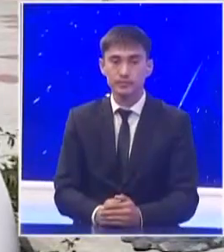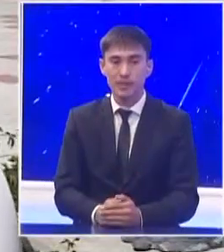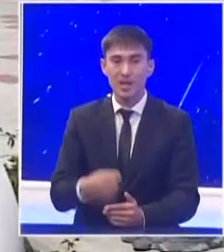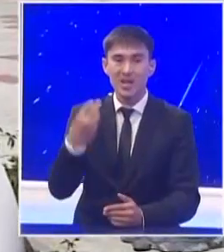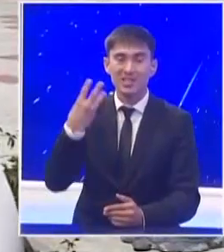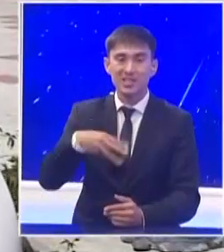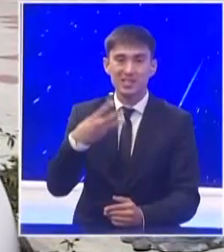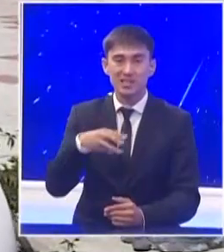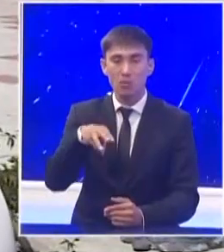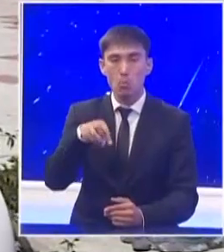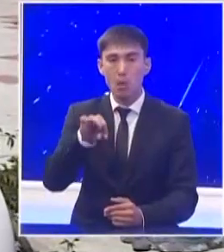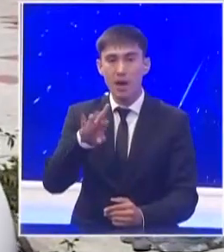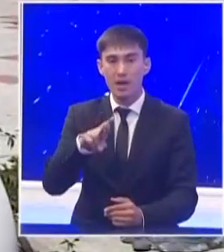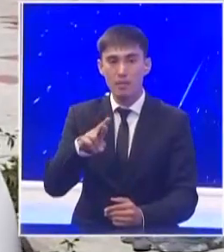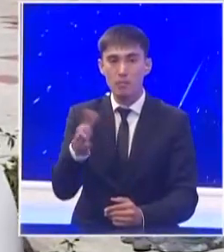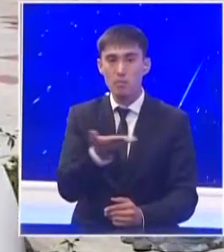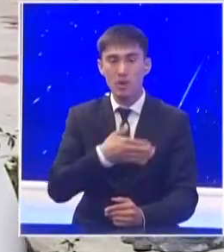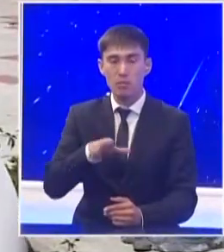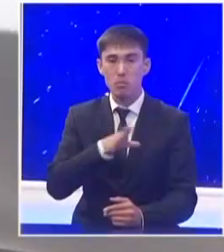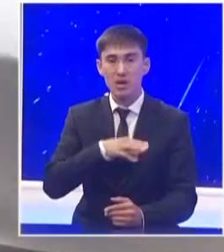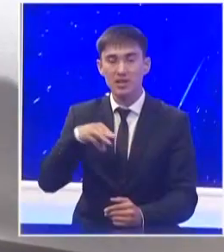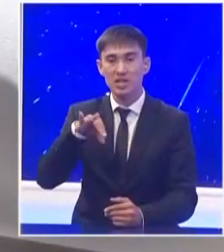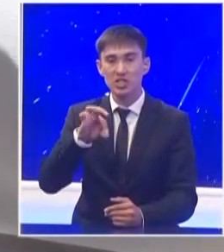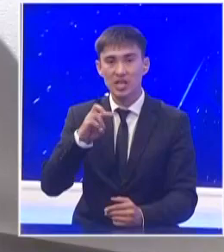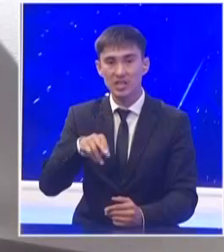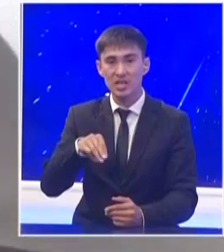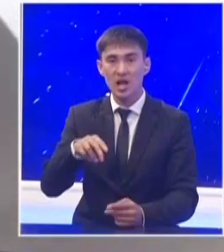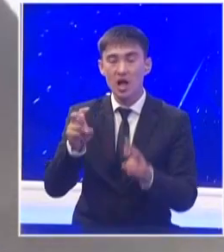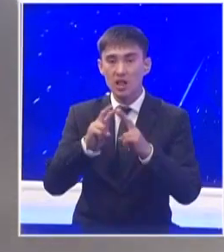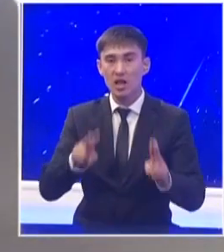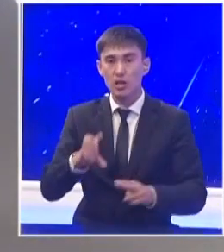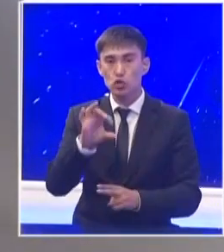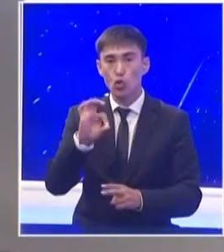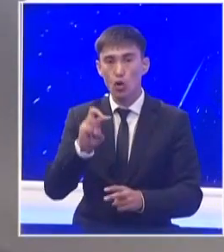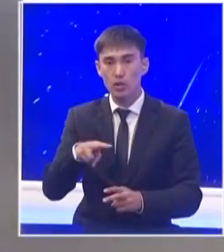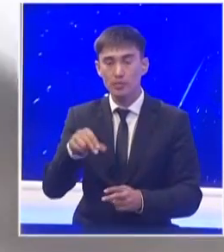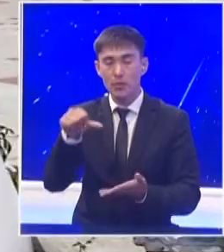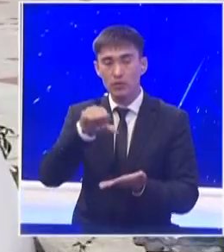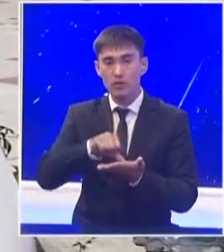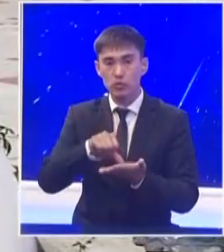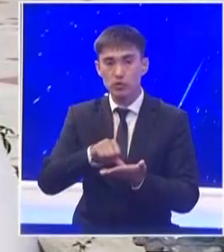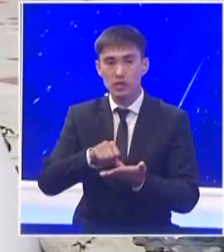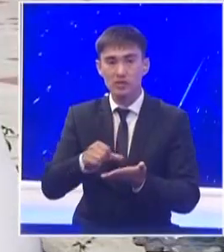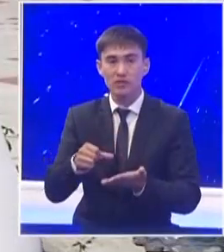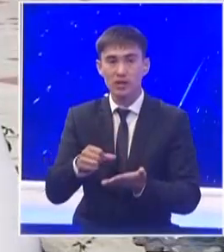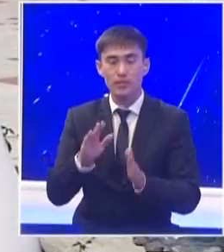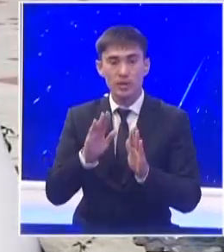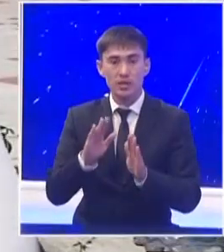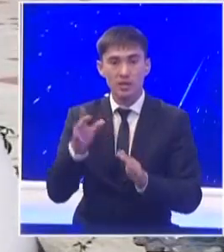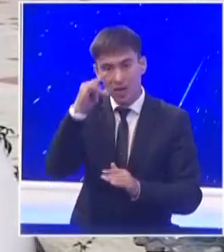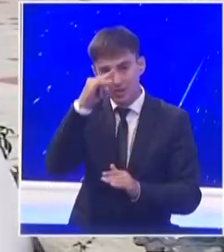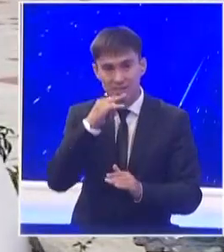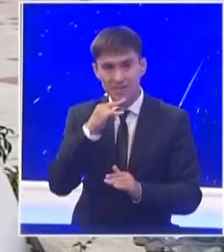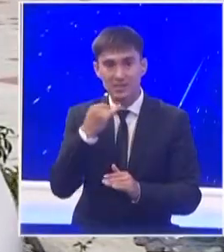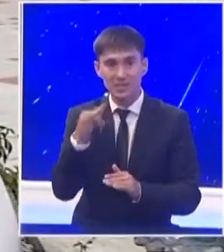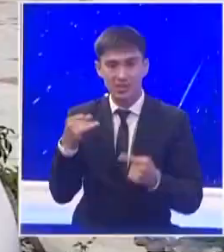30 мая мы были в Ташкенте, в лагере «Сокол», там тоже выступали. Участвовали не только казахстанцы,